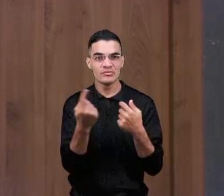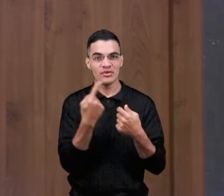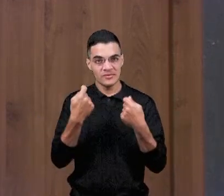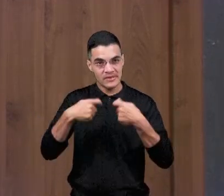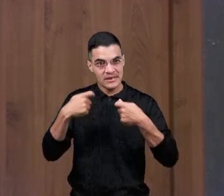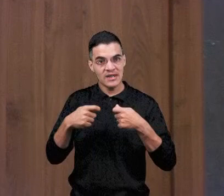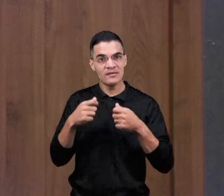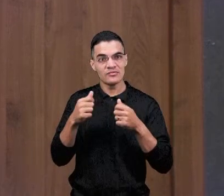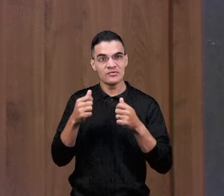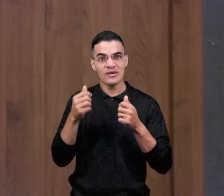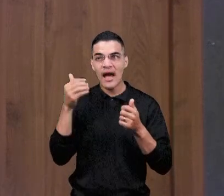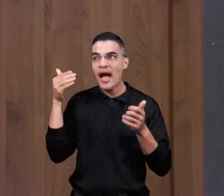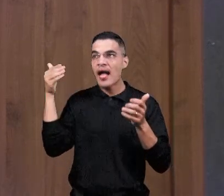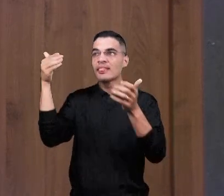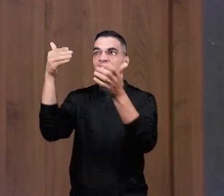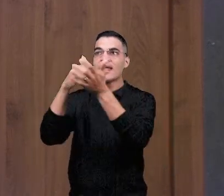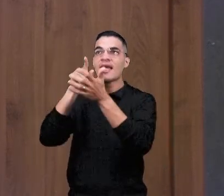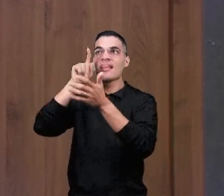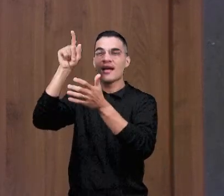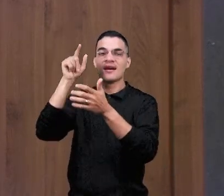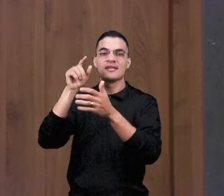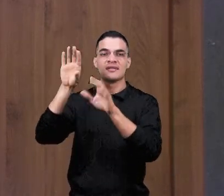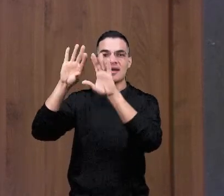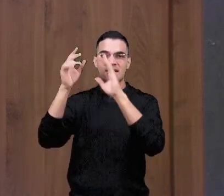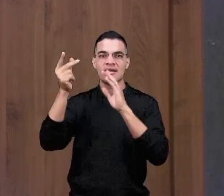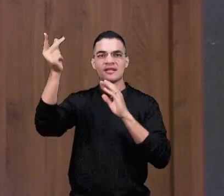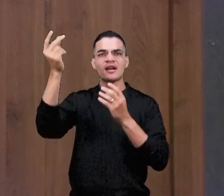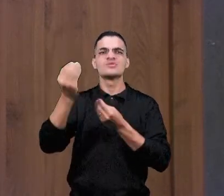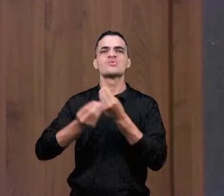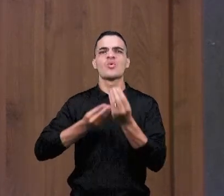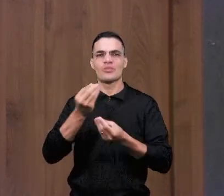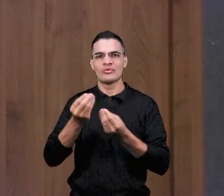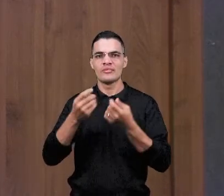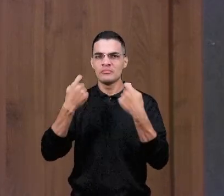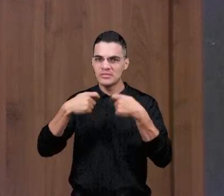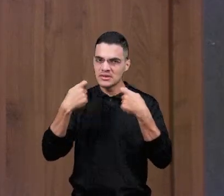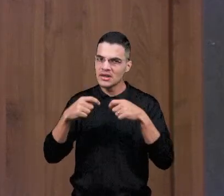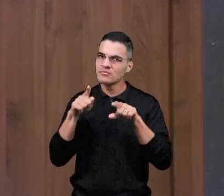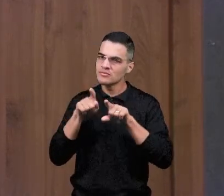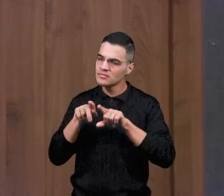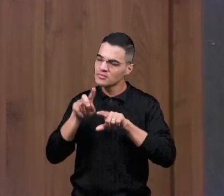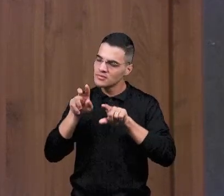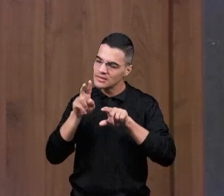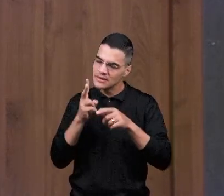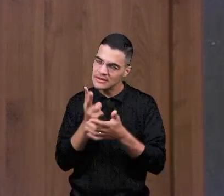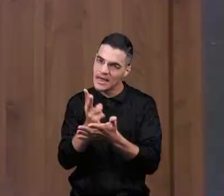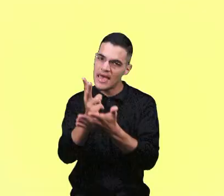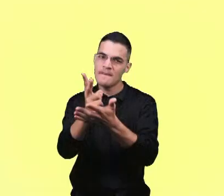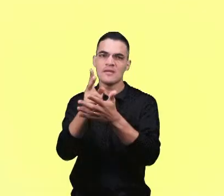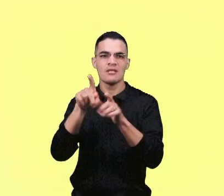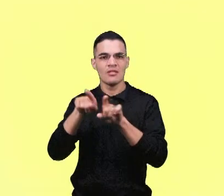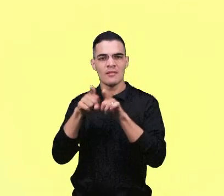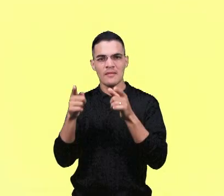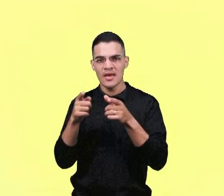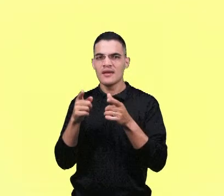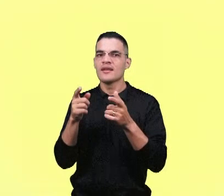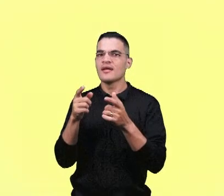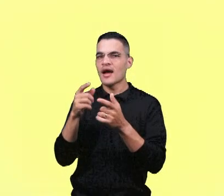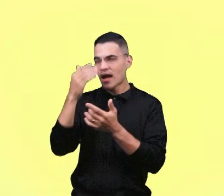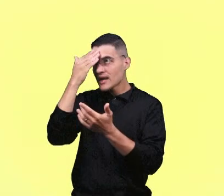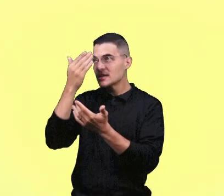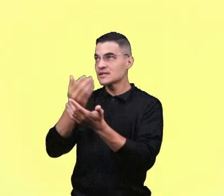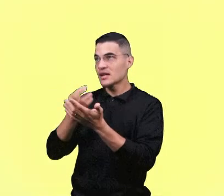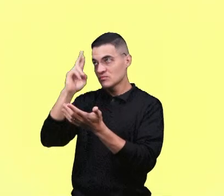que nous puissions avoir cette foi, que nous puissions être agréables au Seigneur dans tous les moments, parce que la parole ici nous